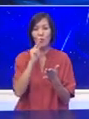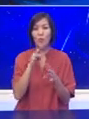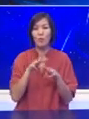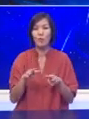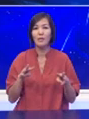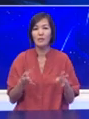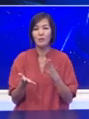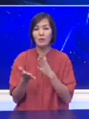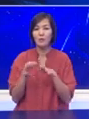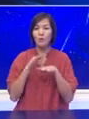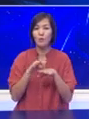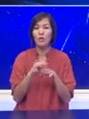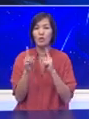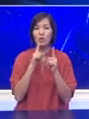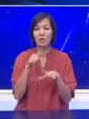жиында айтылды.